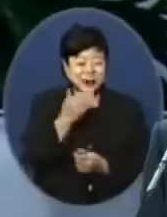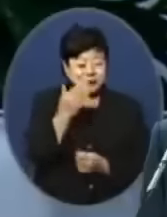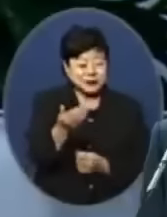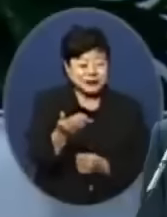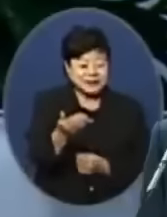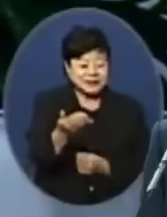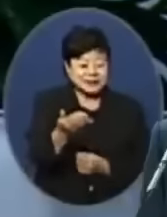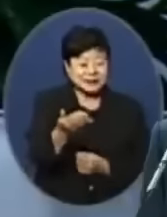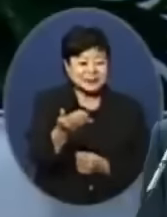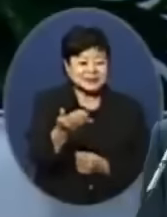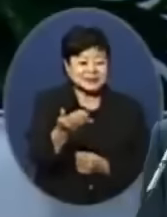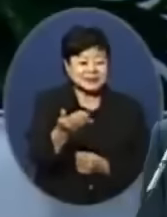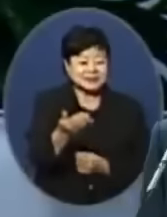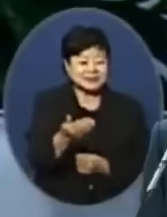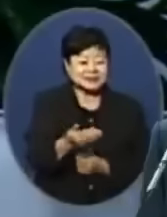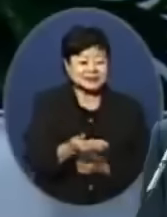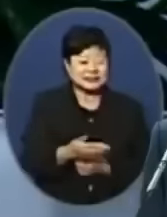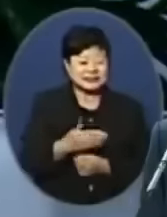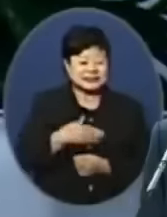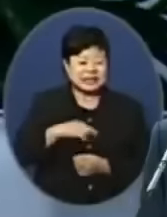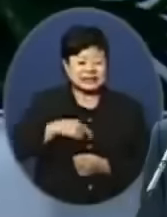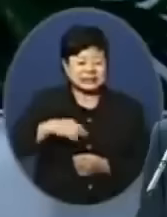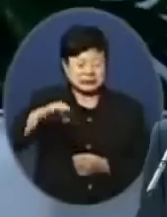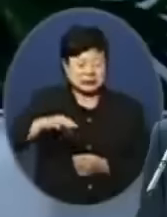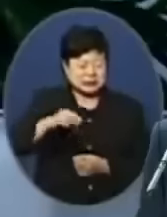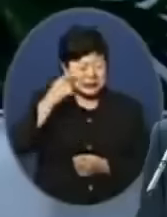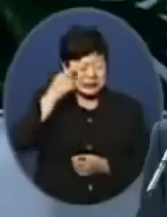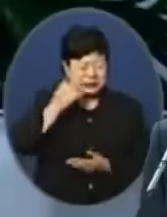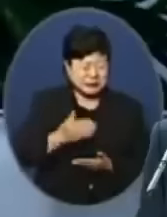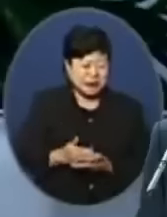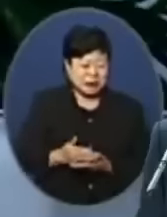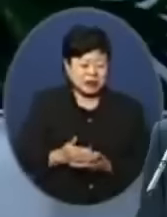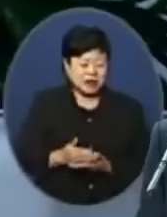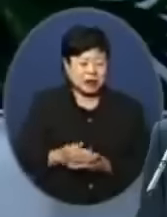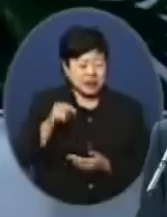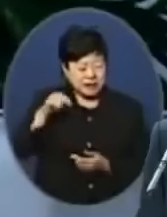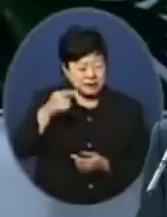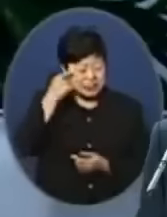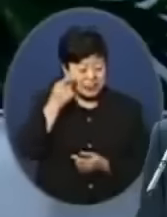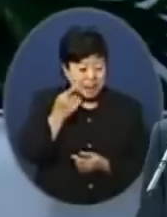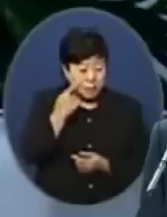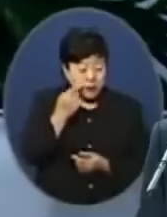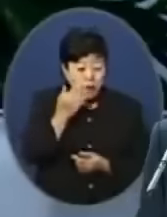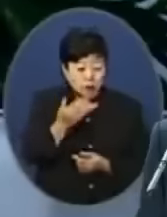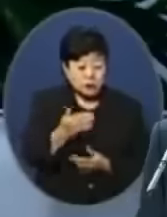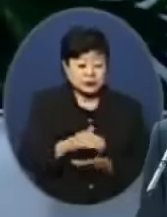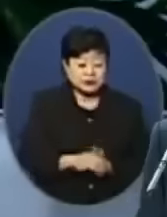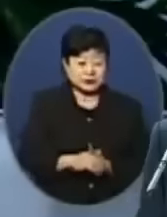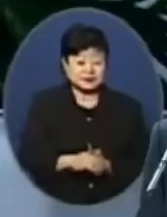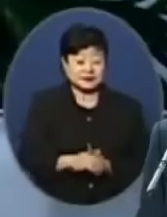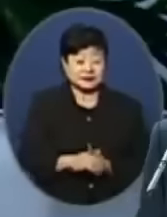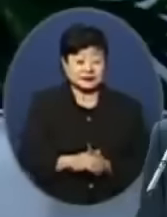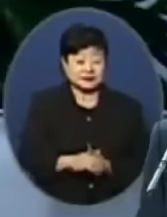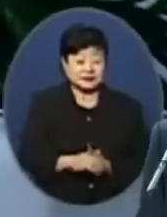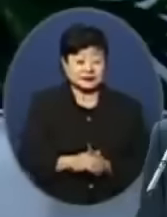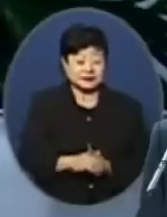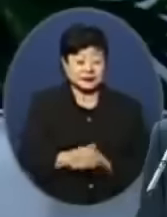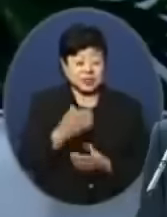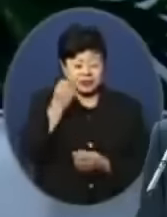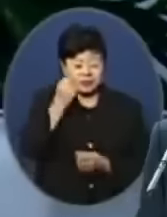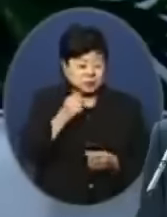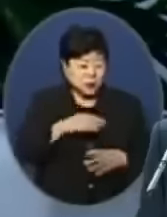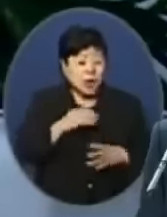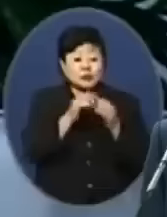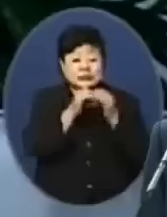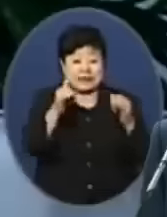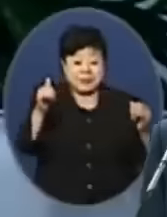여러분이 여러분을 너무 얕잡아봐서 그렇지 여러분을 좀 깊이 생각해보면 여러분은 신비한 사람인